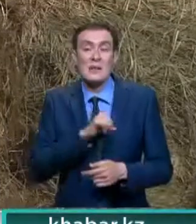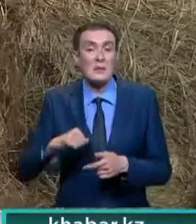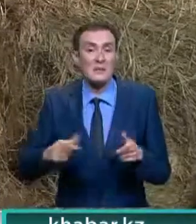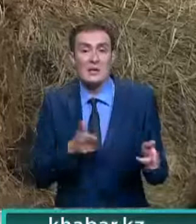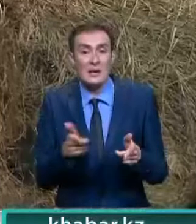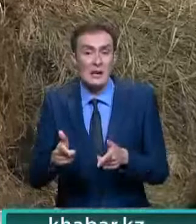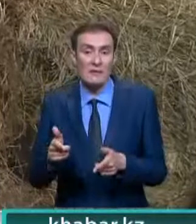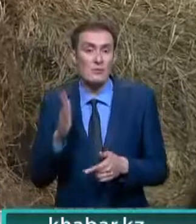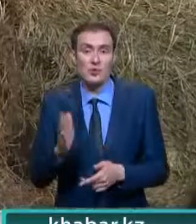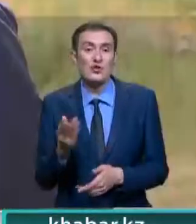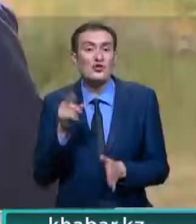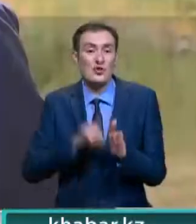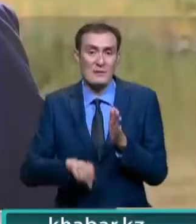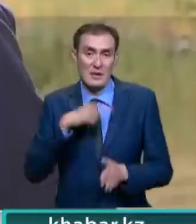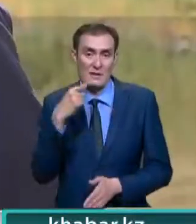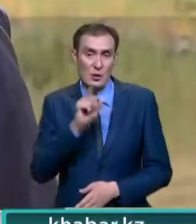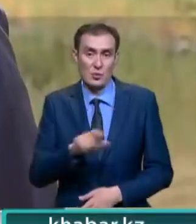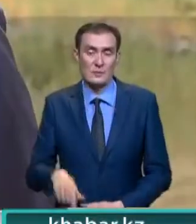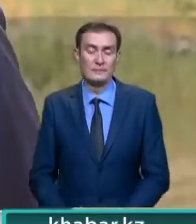обходится намного дешевле, говорят сельчане.